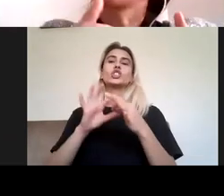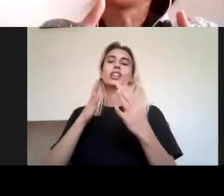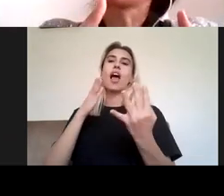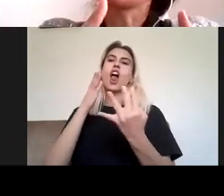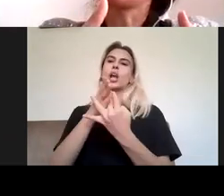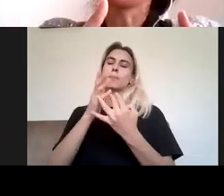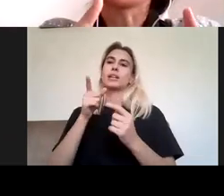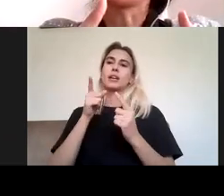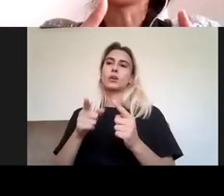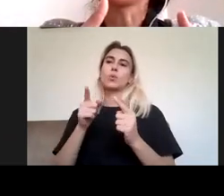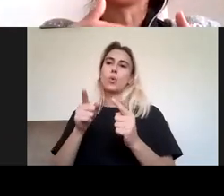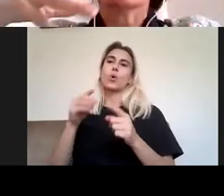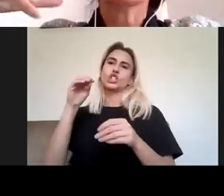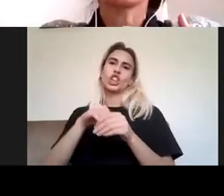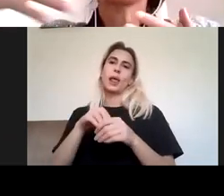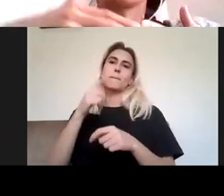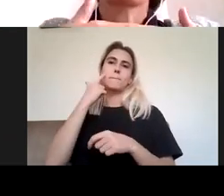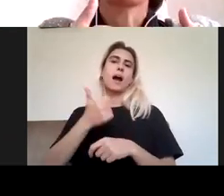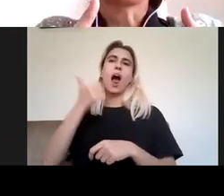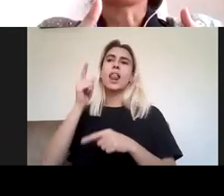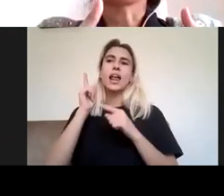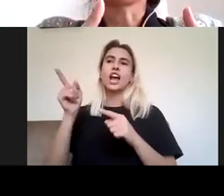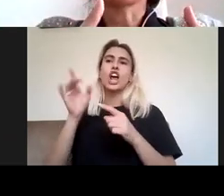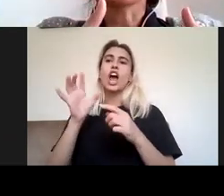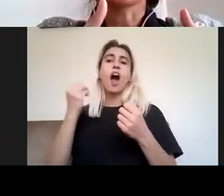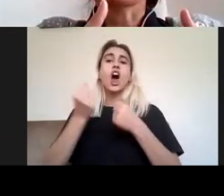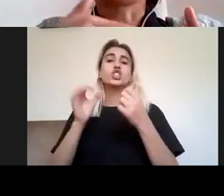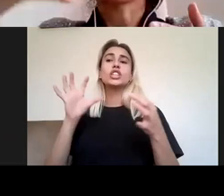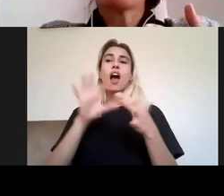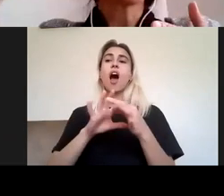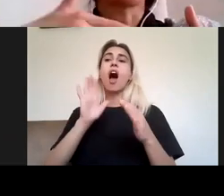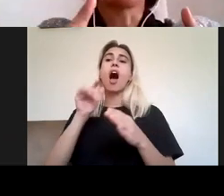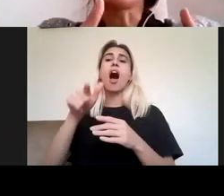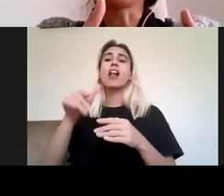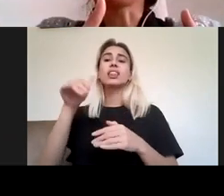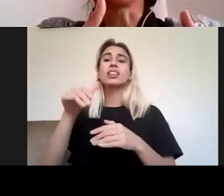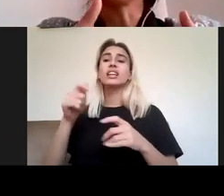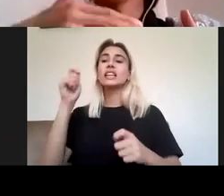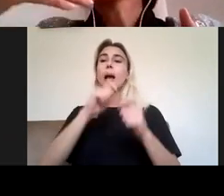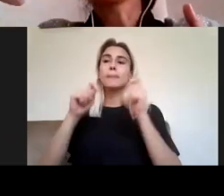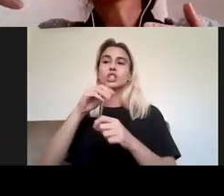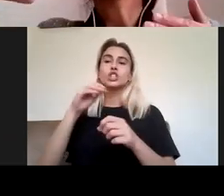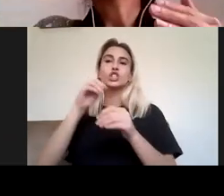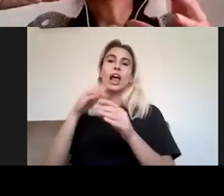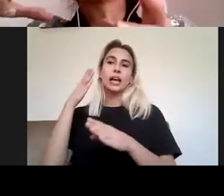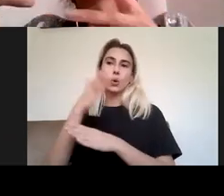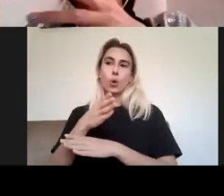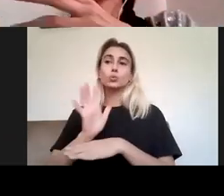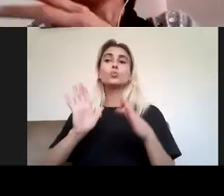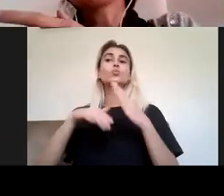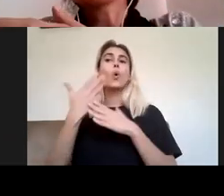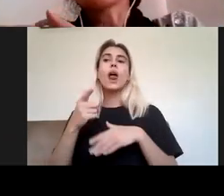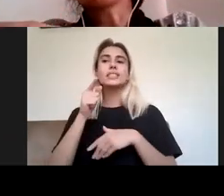standartları da buna dahildi. Bakanlık zaten araçlara ilişkin altyapı noktasında da müdahil oluyordu. Sonrasında